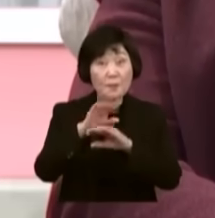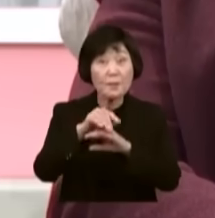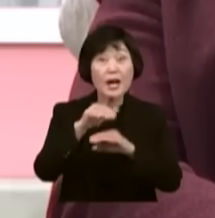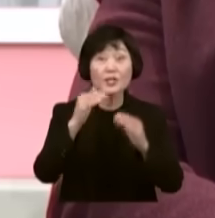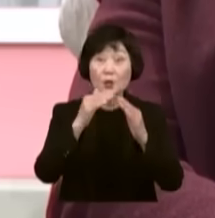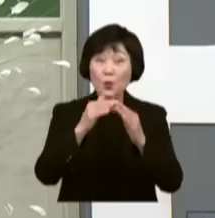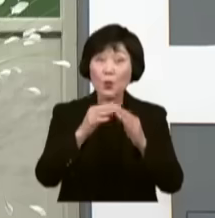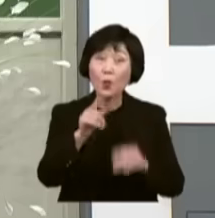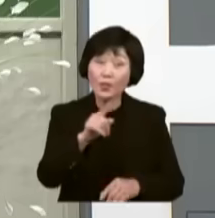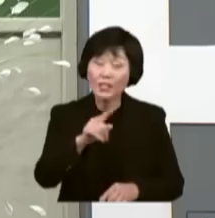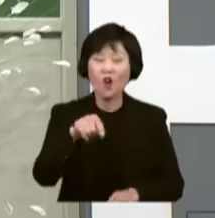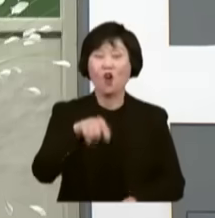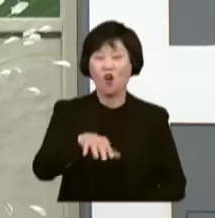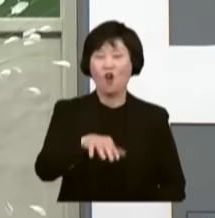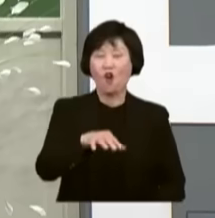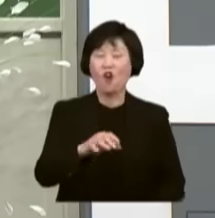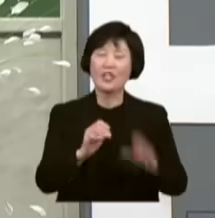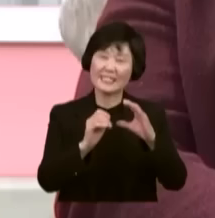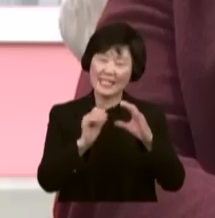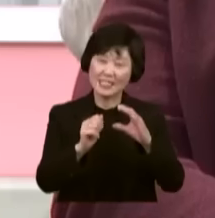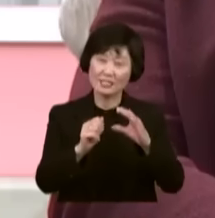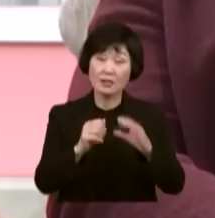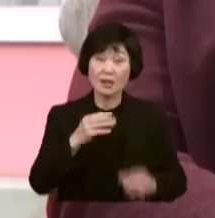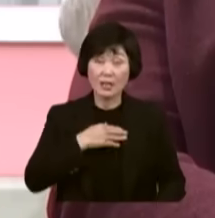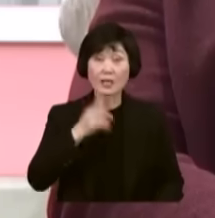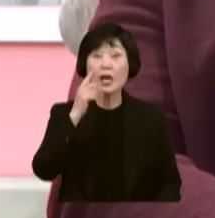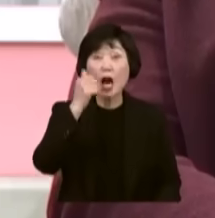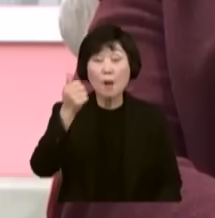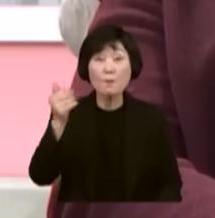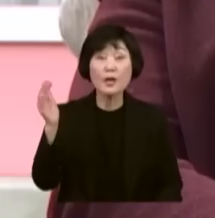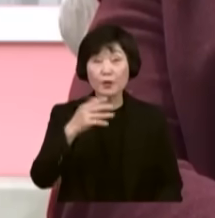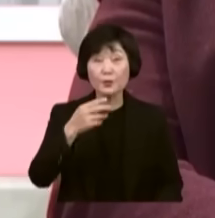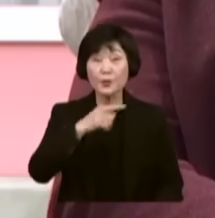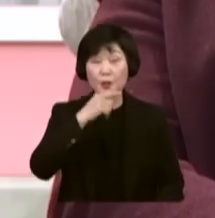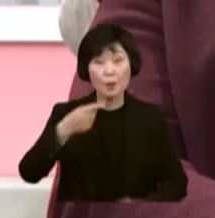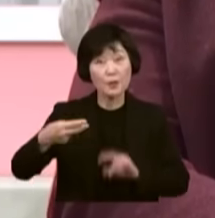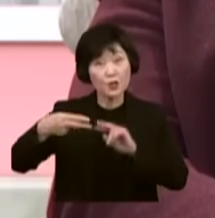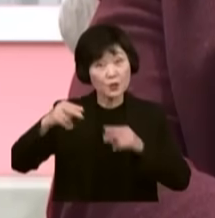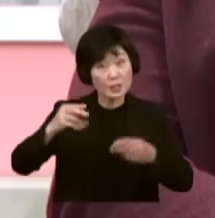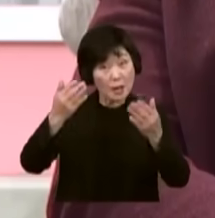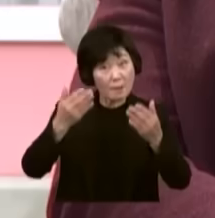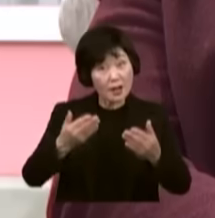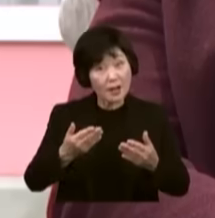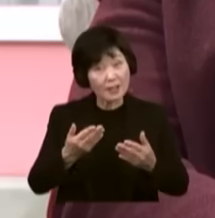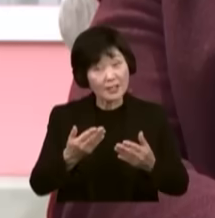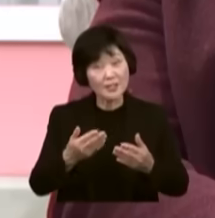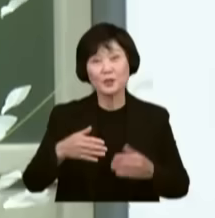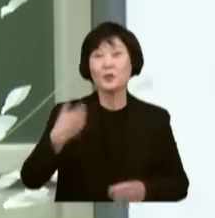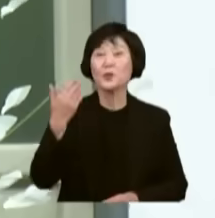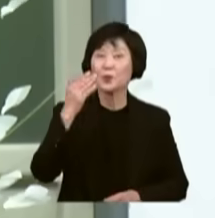바로 이곳입니다. 왜 여기 이렇게 나오고 싶어했어요? 저는 일단 이 유전자를 받아서 그런지 예. 방송하는 게 너무